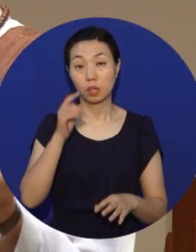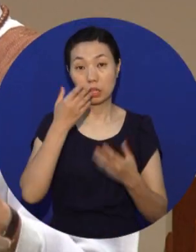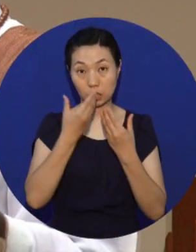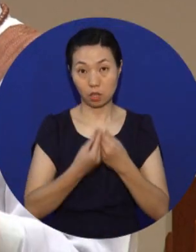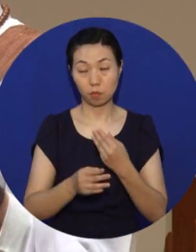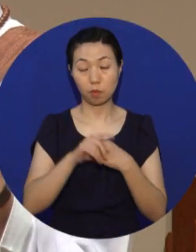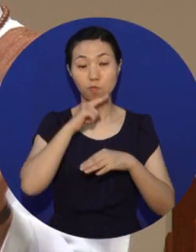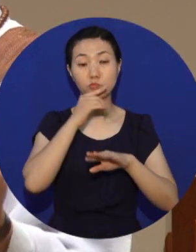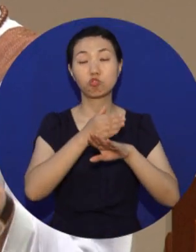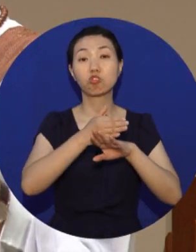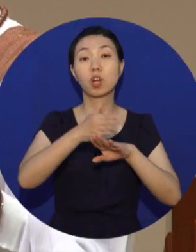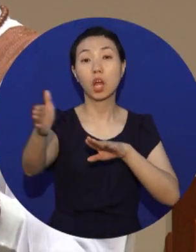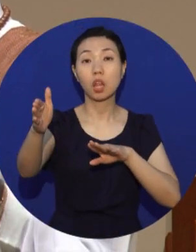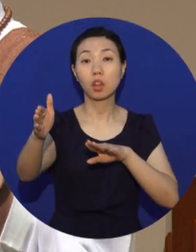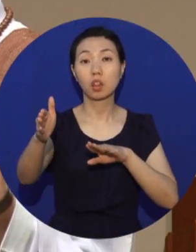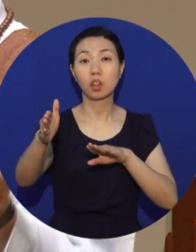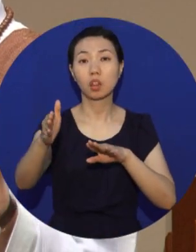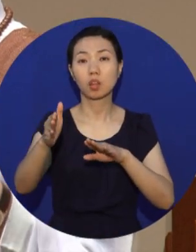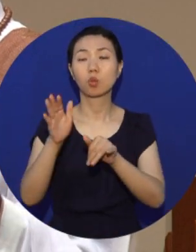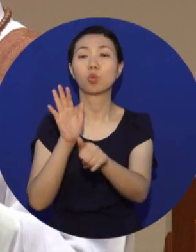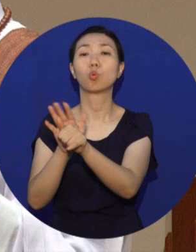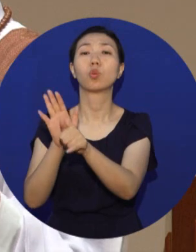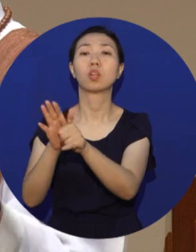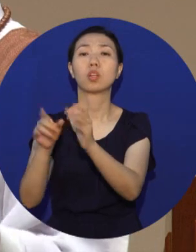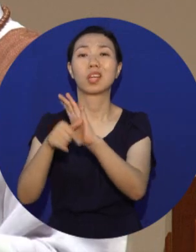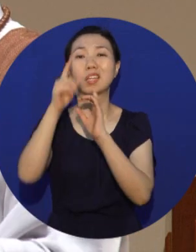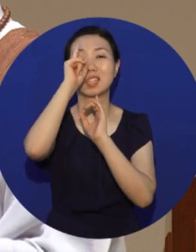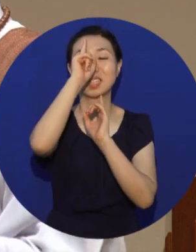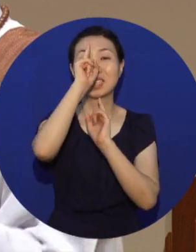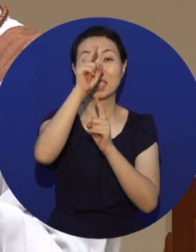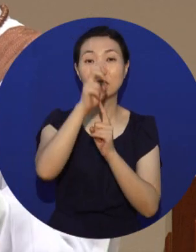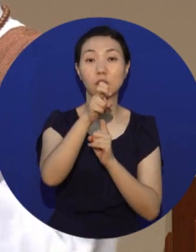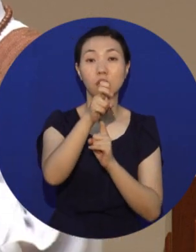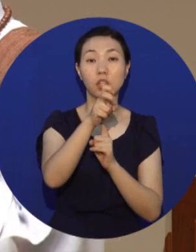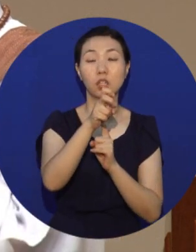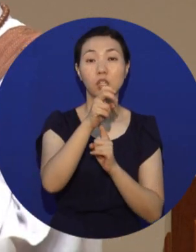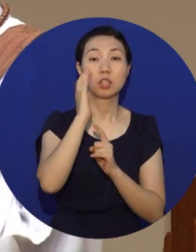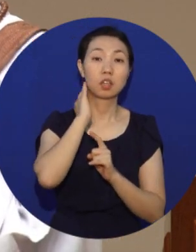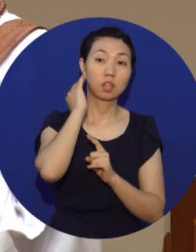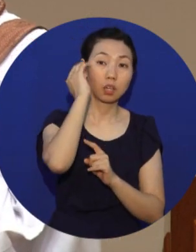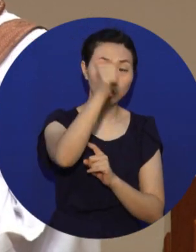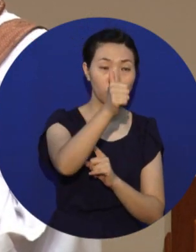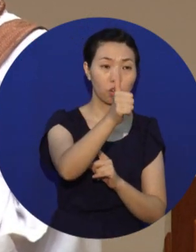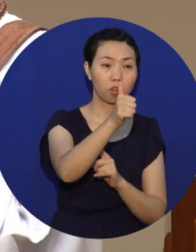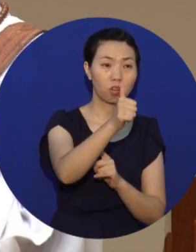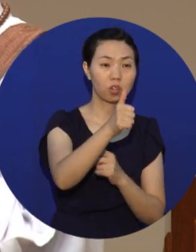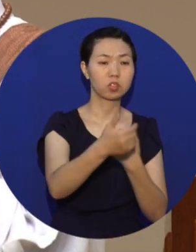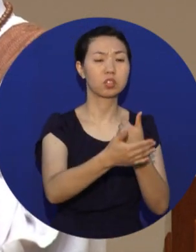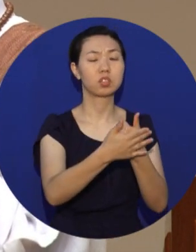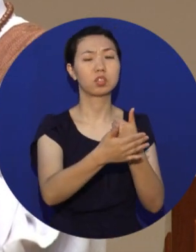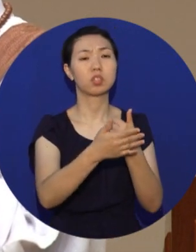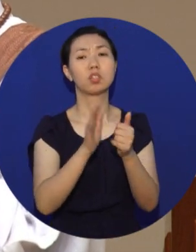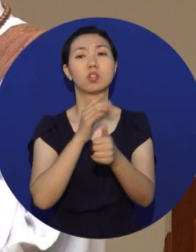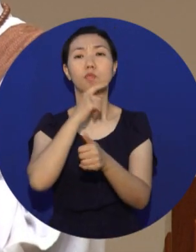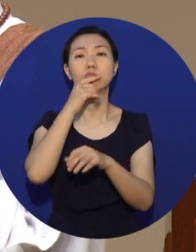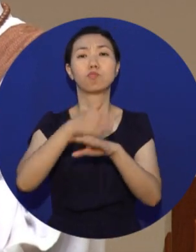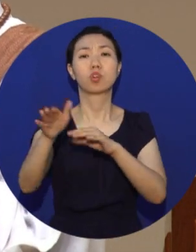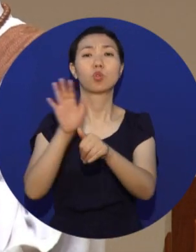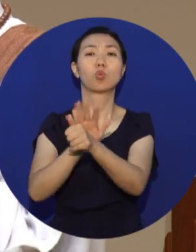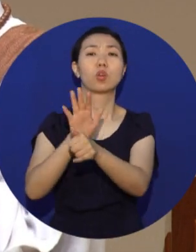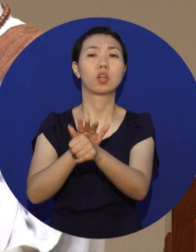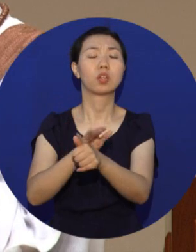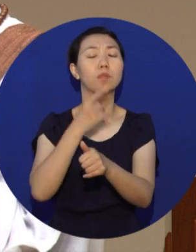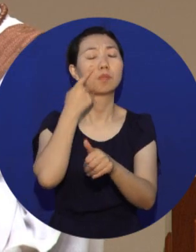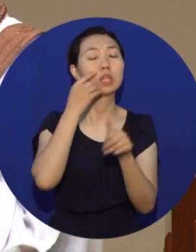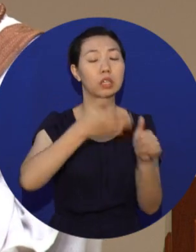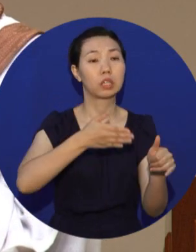북한 동포 굶어 죽는데 저 이명박 대통령이 좀 지원 좀 해라. 이 지금 아직 발표가 안 돼서 그러지. 이